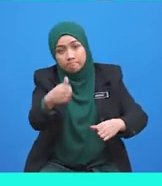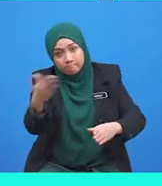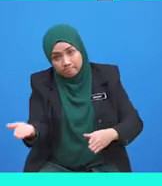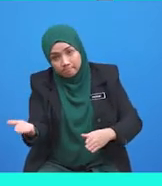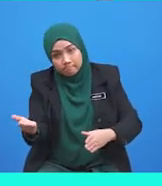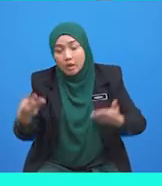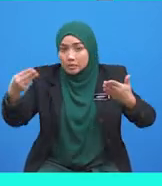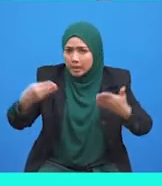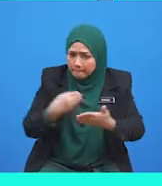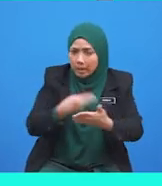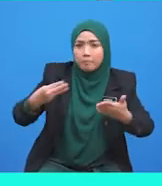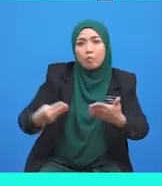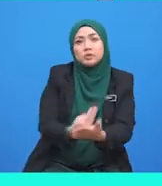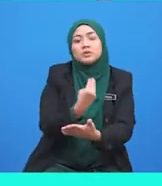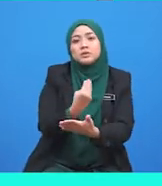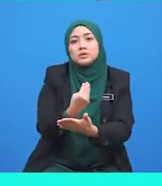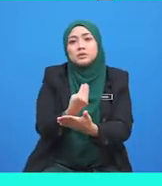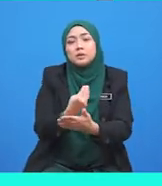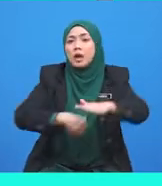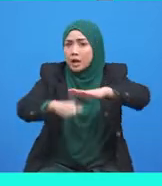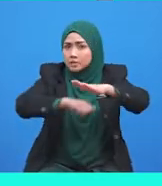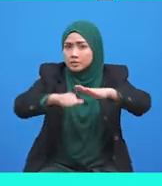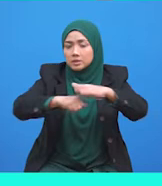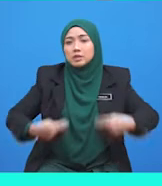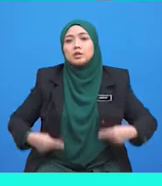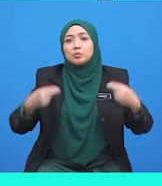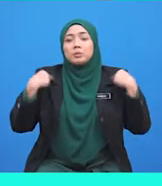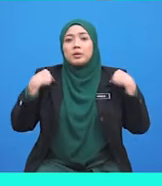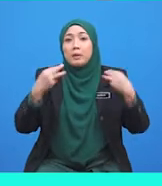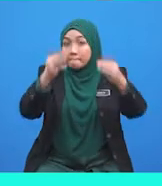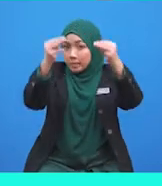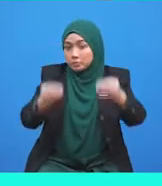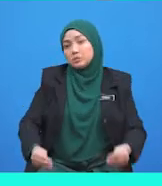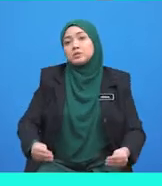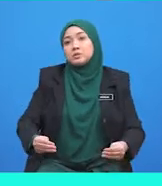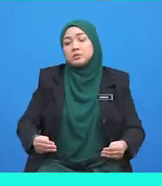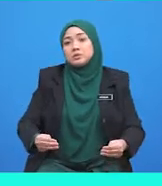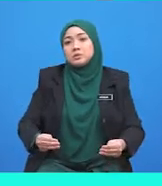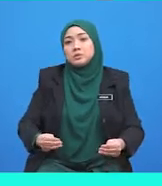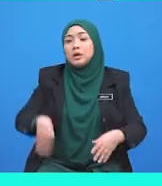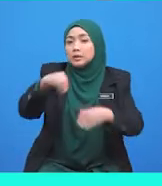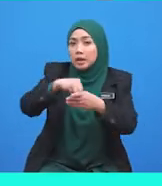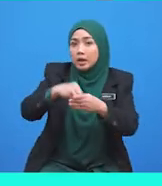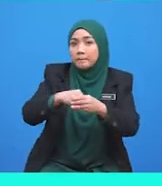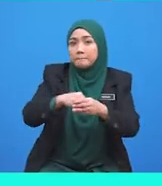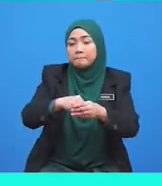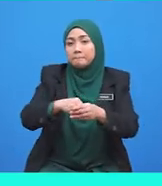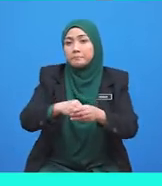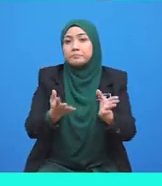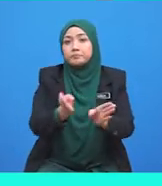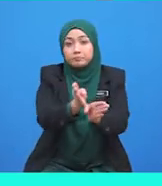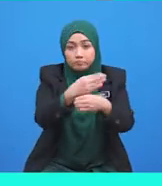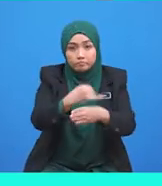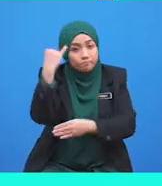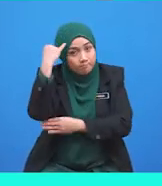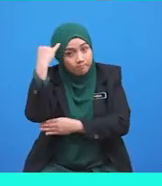zaman moden, sebahagian daripada asas kehidupan manusia prasejarah sama ada dalam bentuk kemahiran,